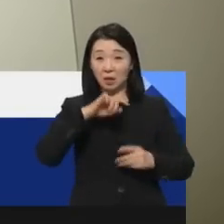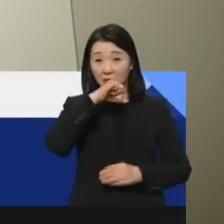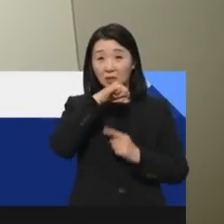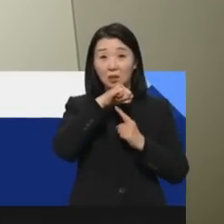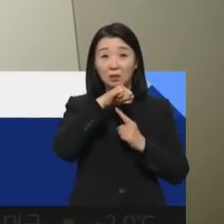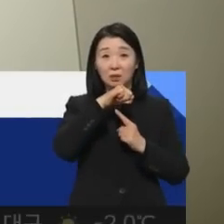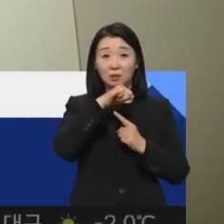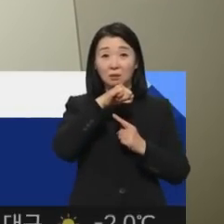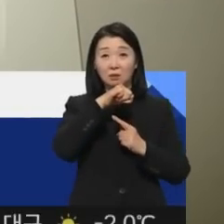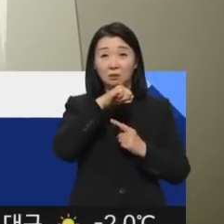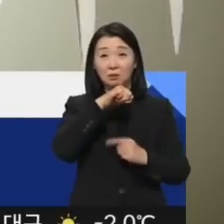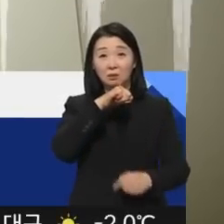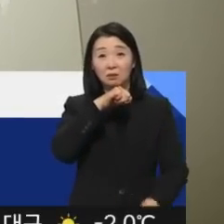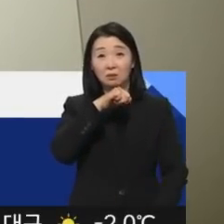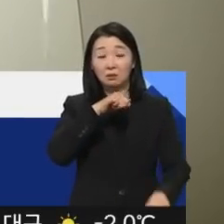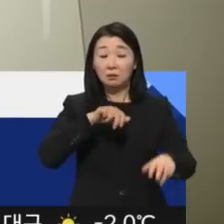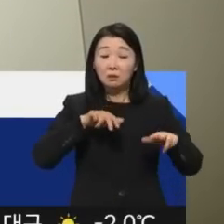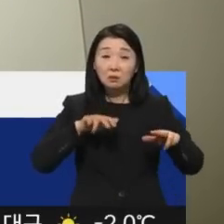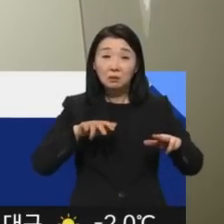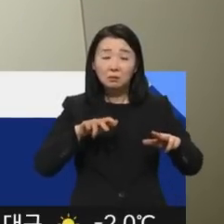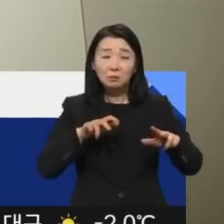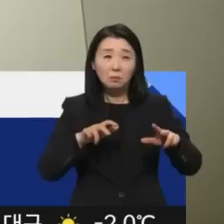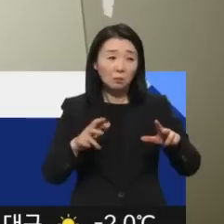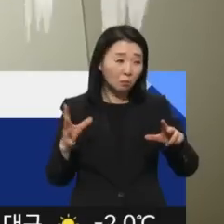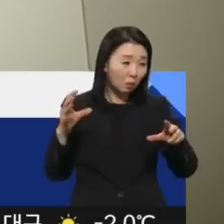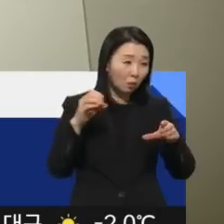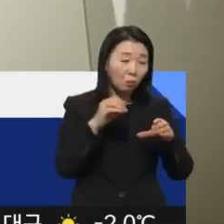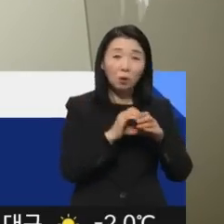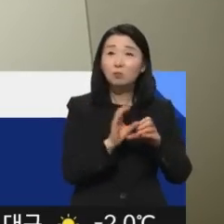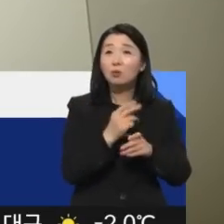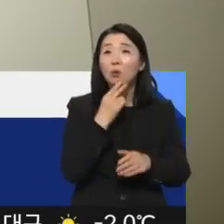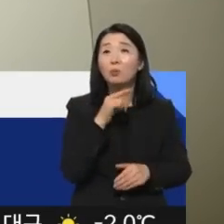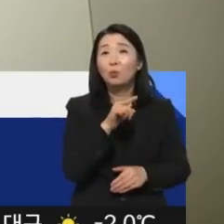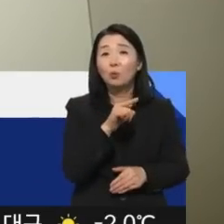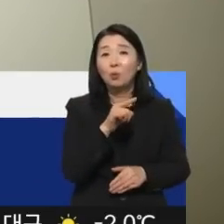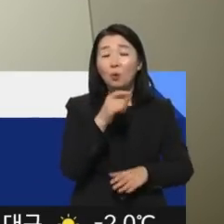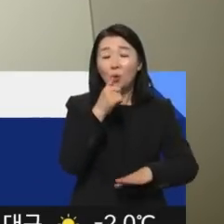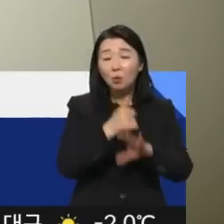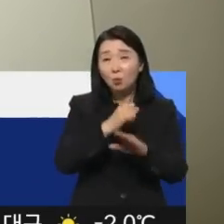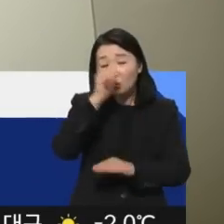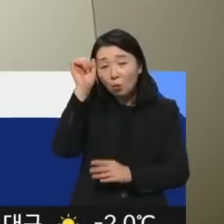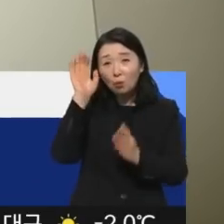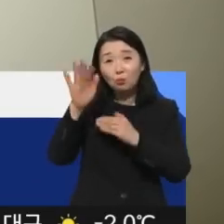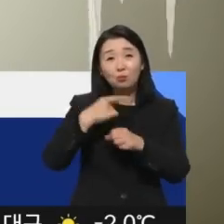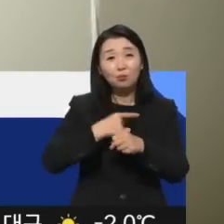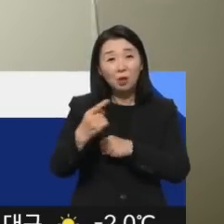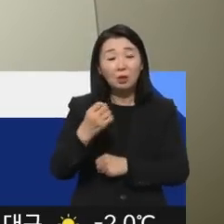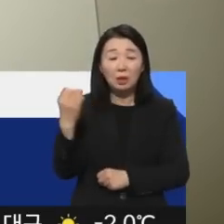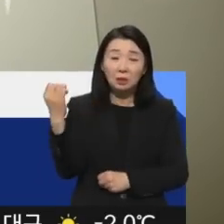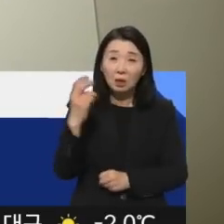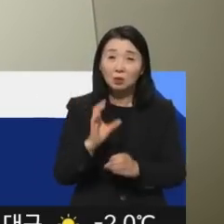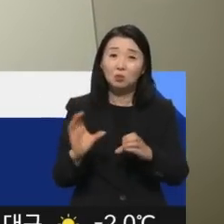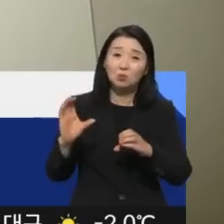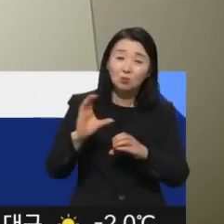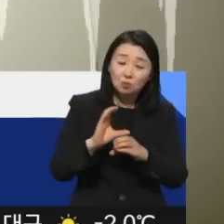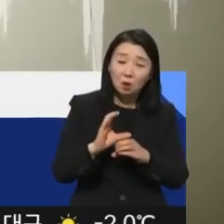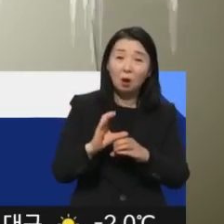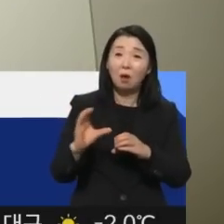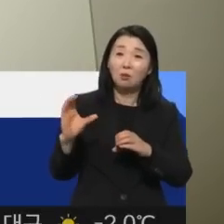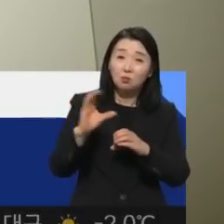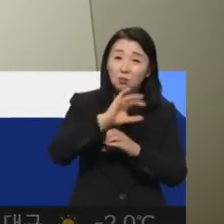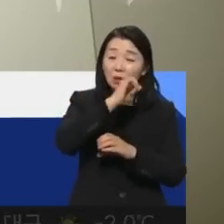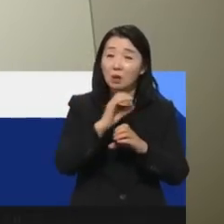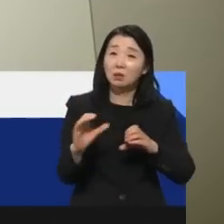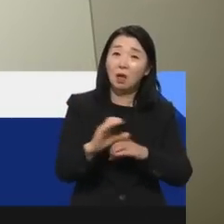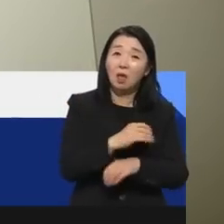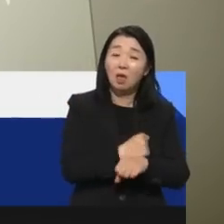예산이 지금 현재는 반영이 전혀 안 되어 있기 때문에 그렇죠. 통과시키고 나서 내년에 다시 이에 따른 추경이라든가